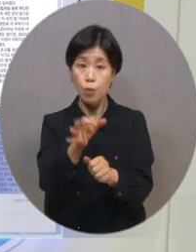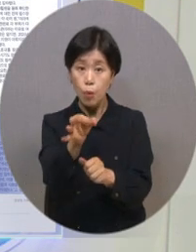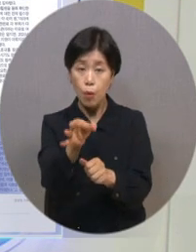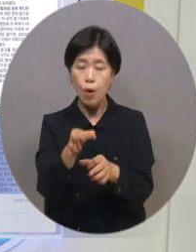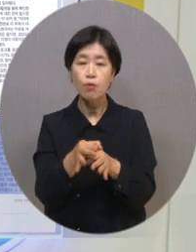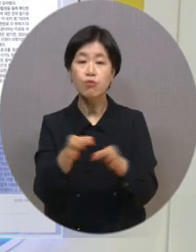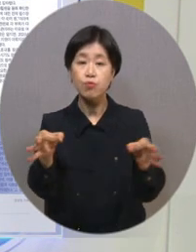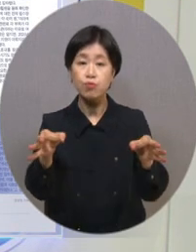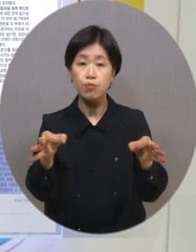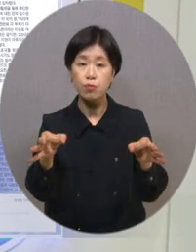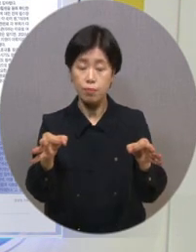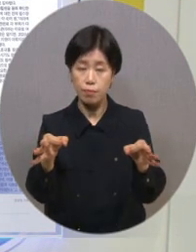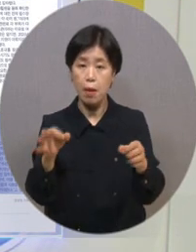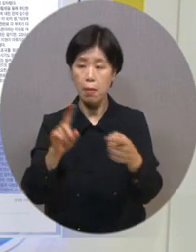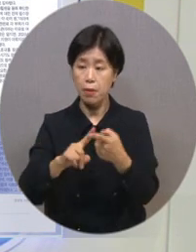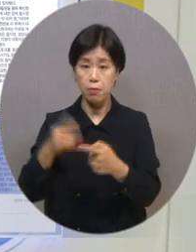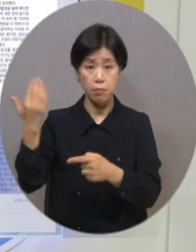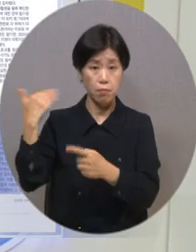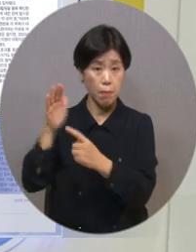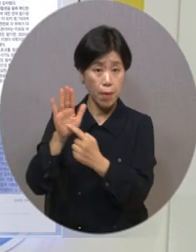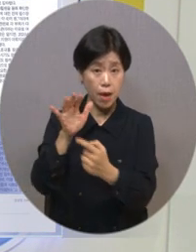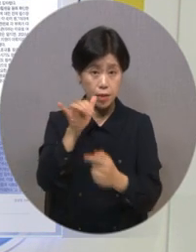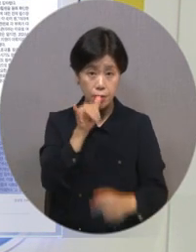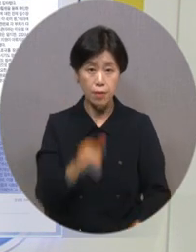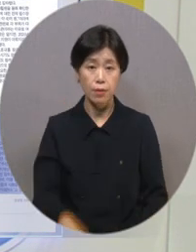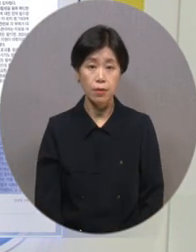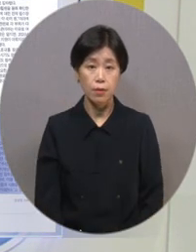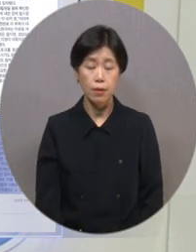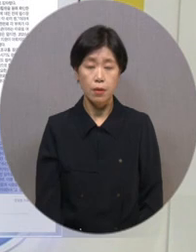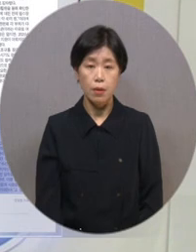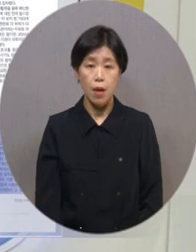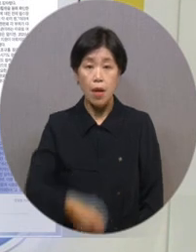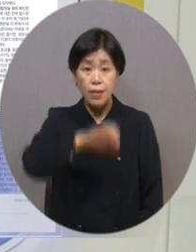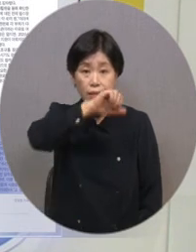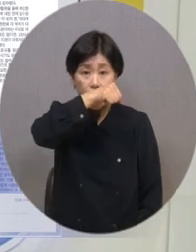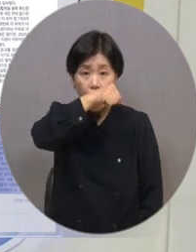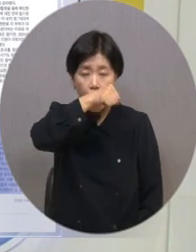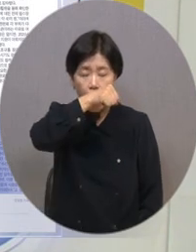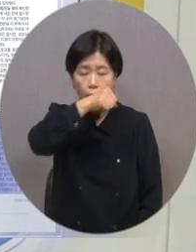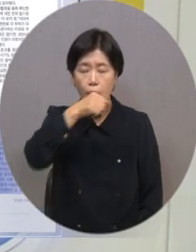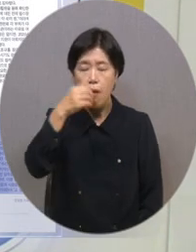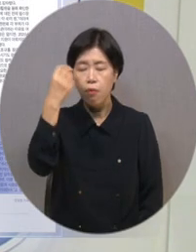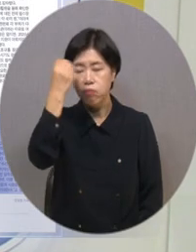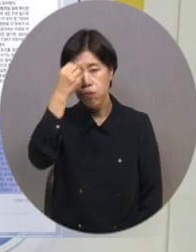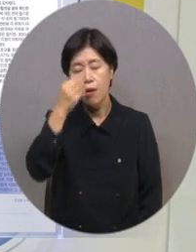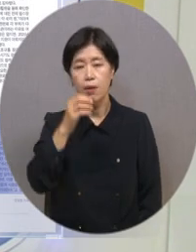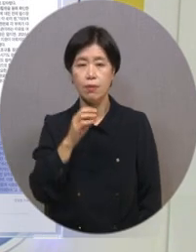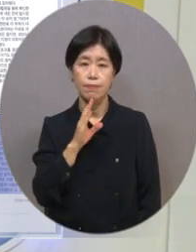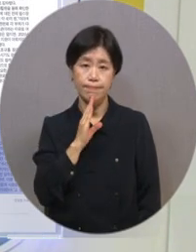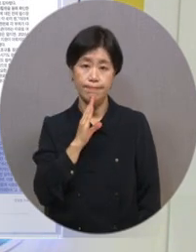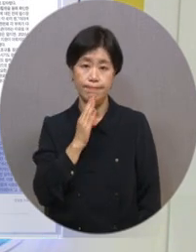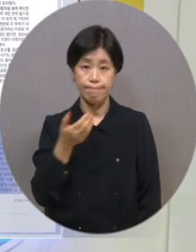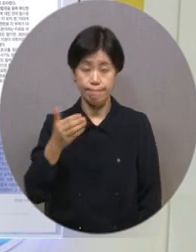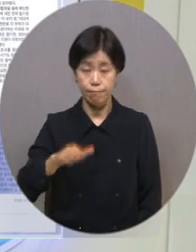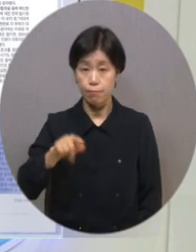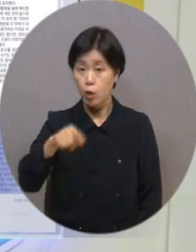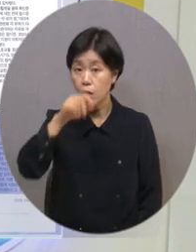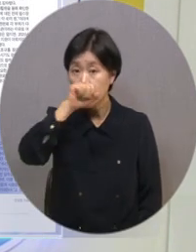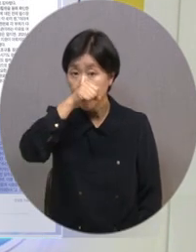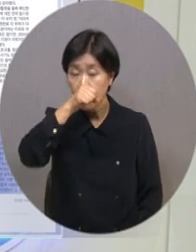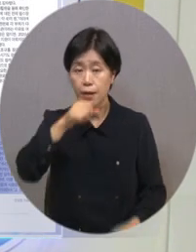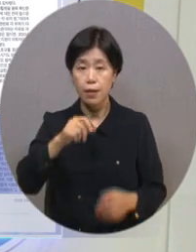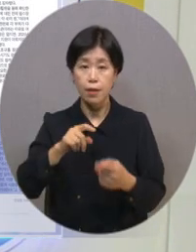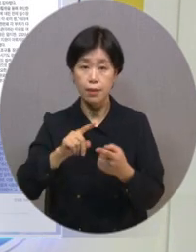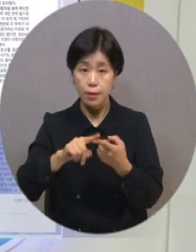일괄 지급하는 내용을 발표한 적이 있죠 여기에 필요한 재원은 천문학적인 숫자입니다 그런데이 천문학적인 금액의